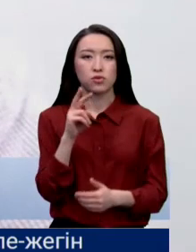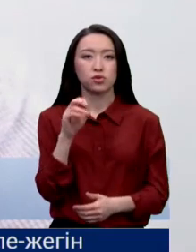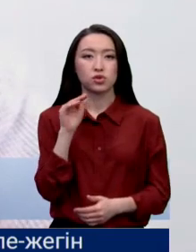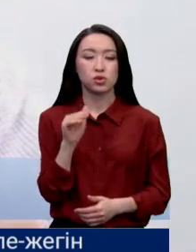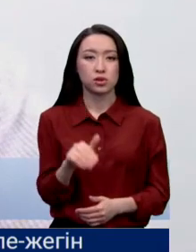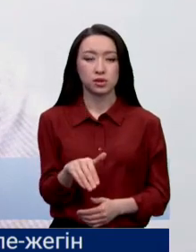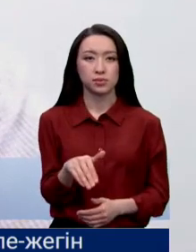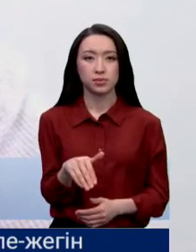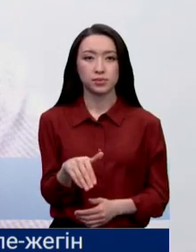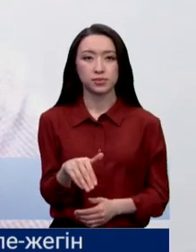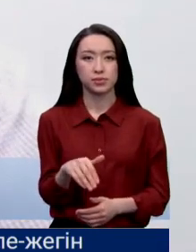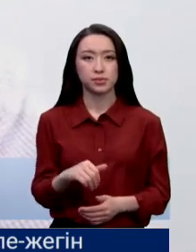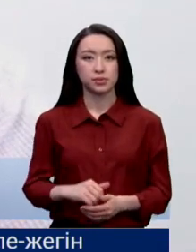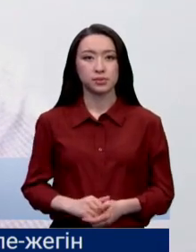Те